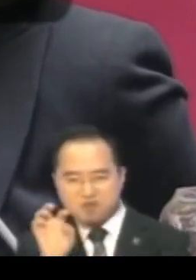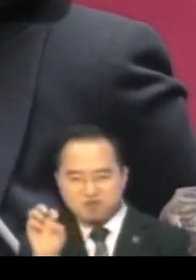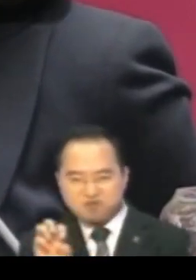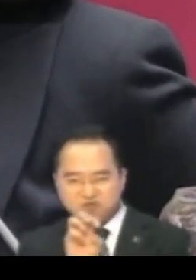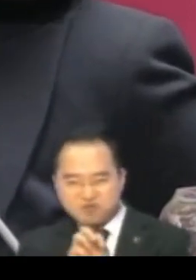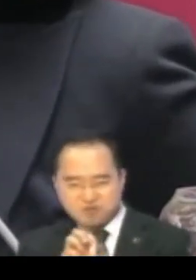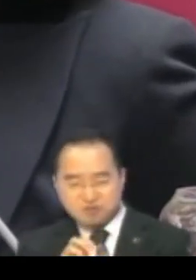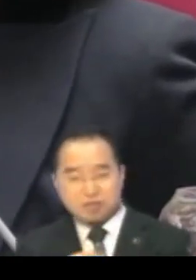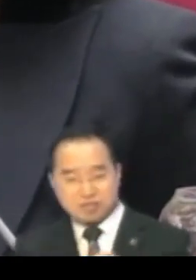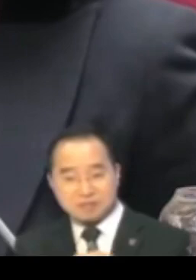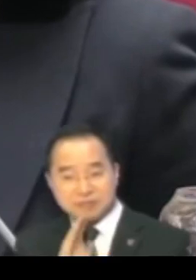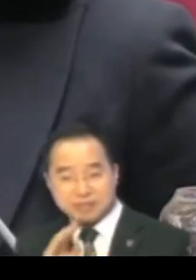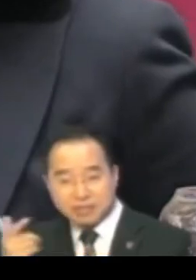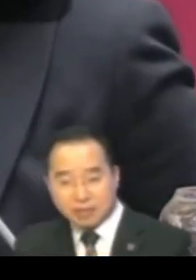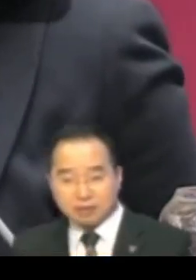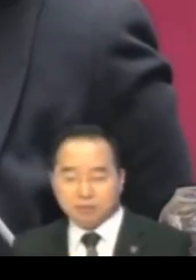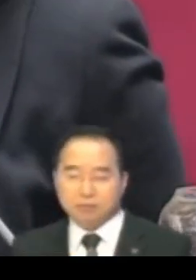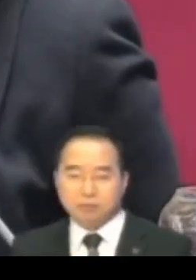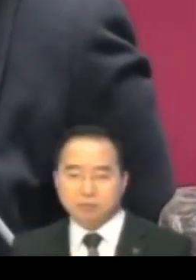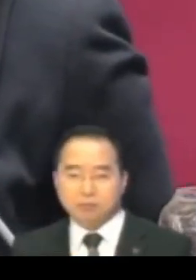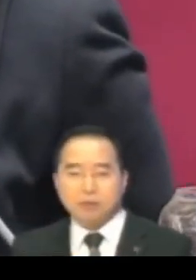네. 자, 우리는 태극기를 내리고